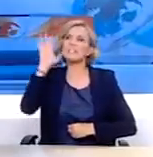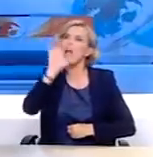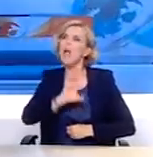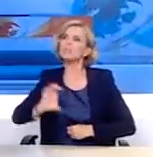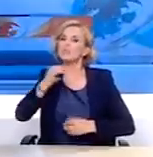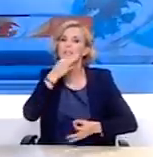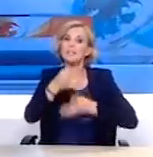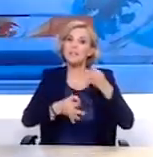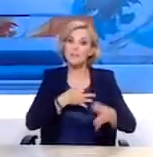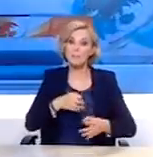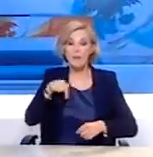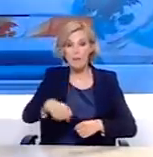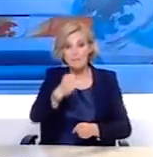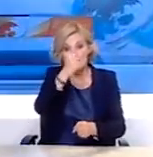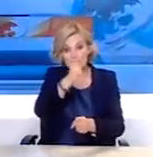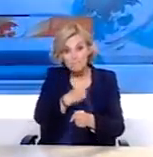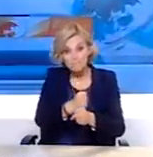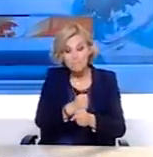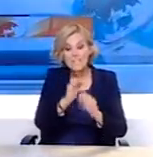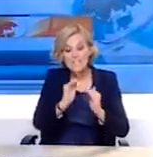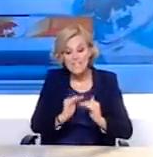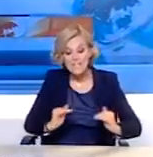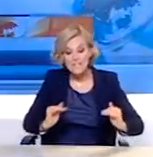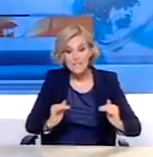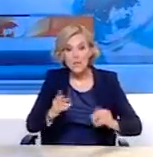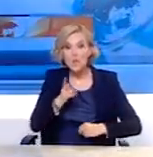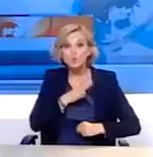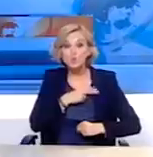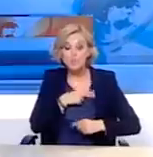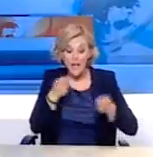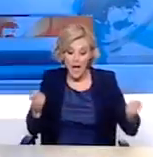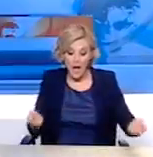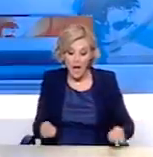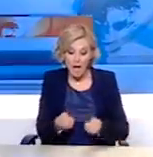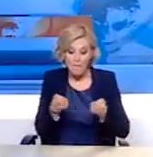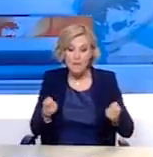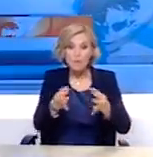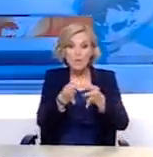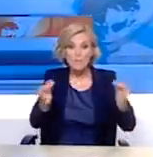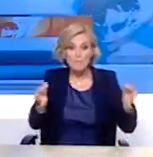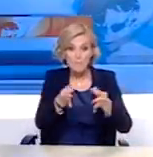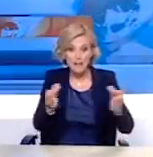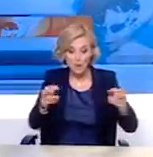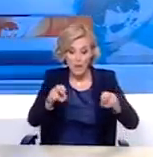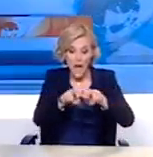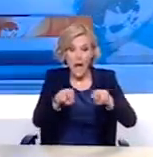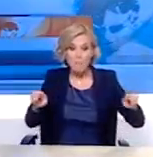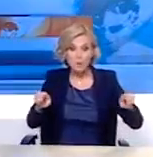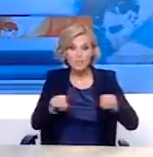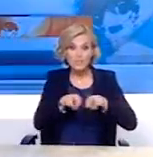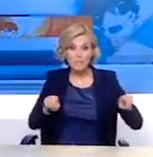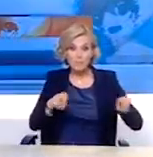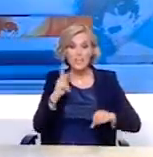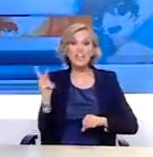συνεργαζόμαστε. Παραμένουμε στη φάση του μετριασμού με την εφαρμογή των μέτρων της φυσικής απόστασης και της κοινωνικής απομάκρυνσης. Σε αυτή